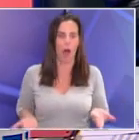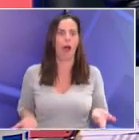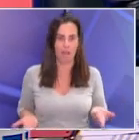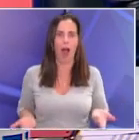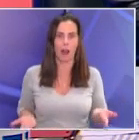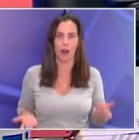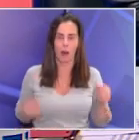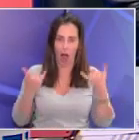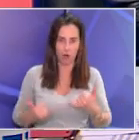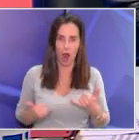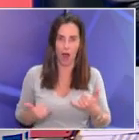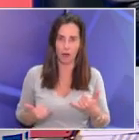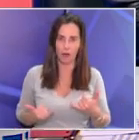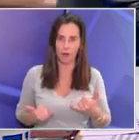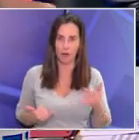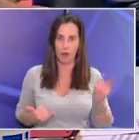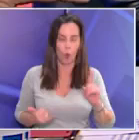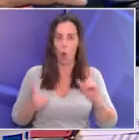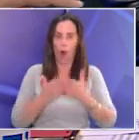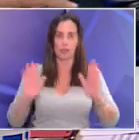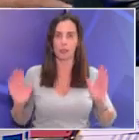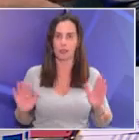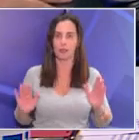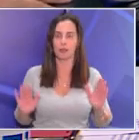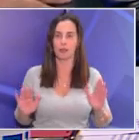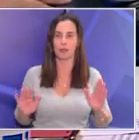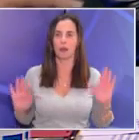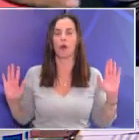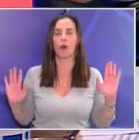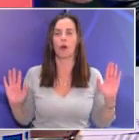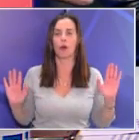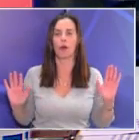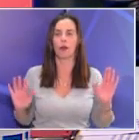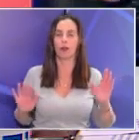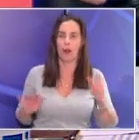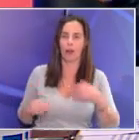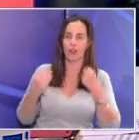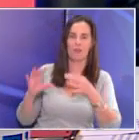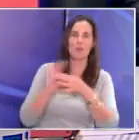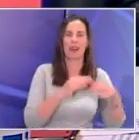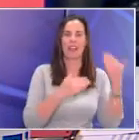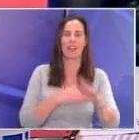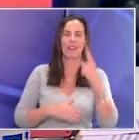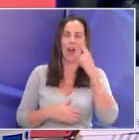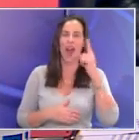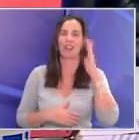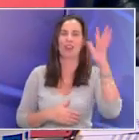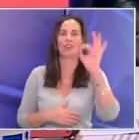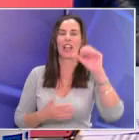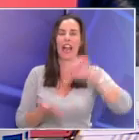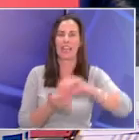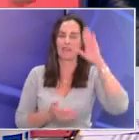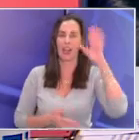אבל בפעם הזאת, הוא לא עזר, הוא עמד רק ב... אני נותן לך מהר משפט אחרון, איך את רואה את החזון שלך